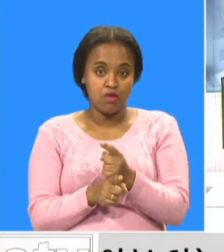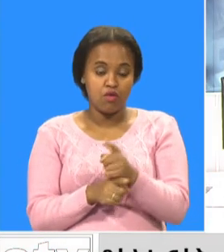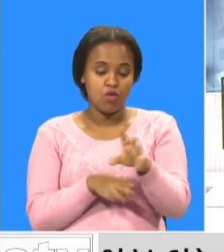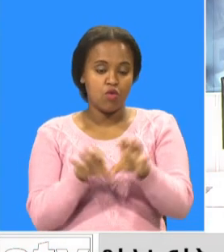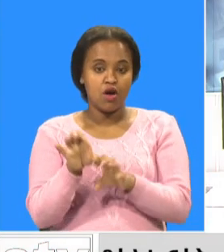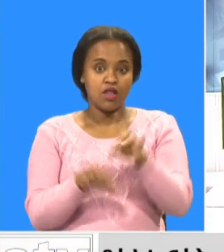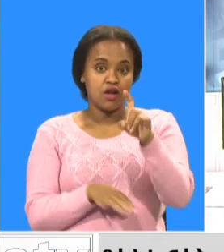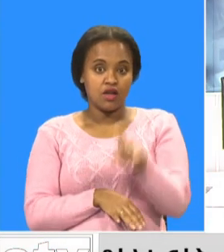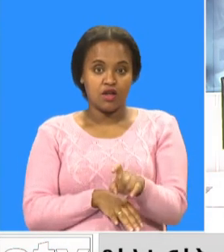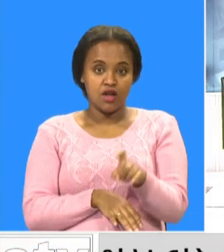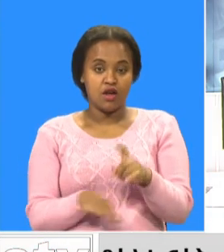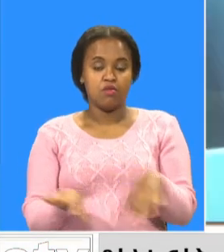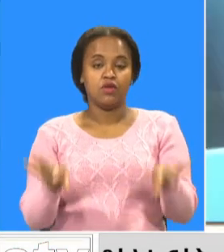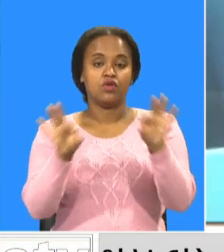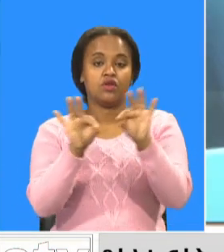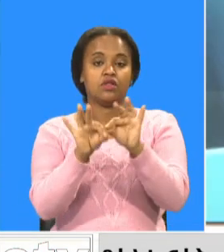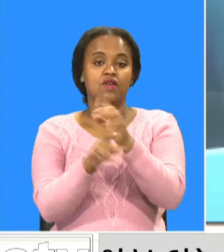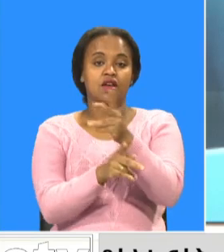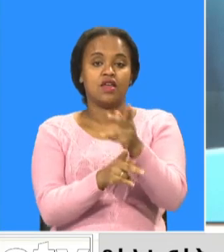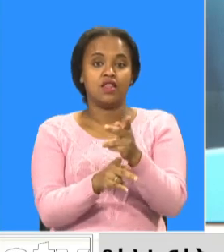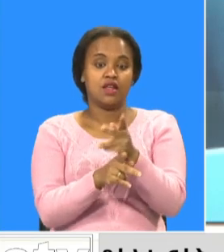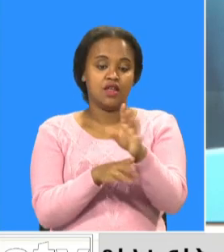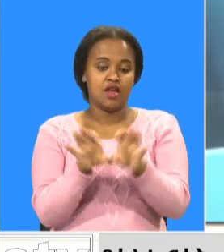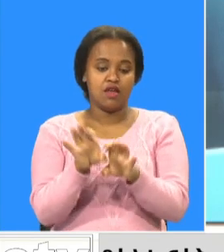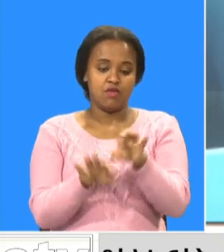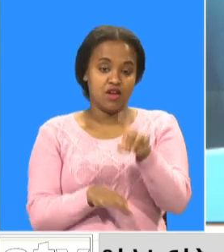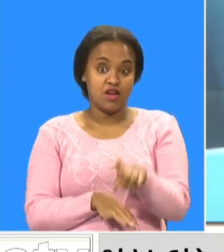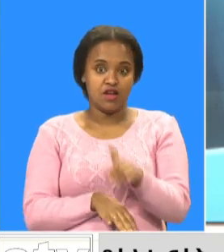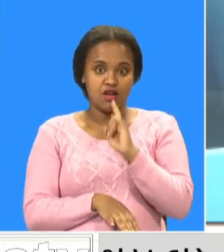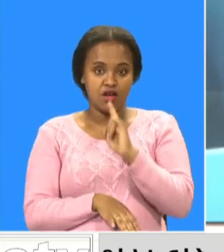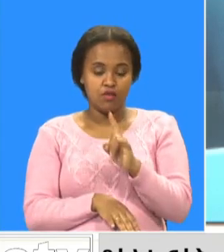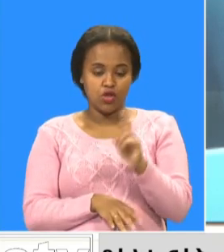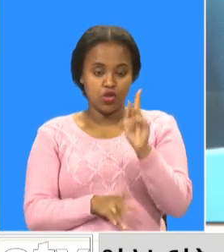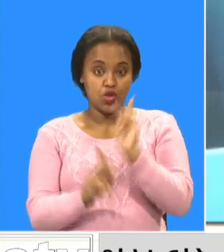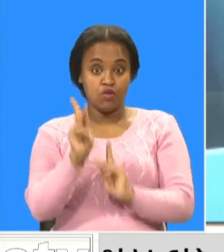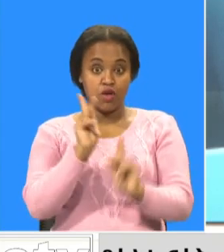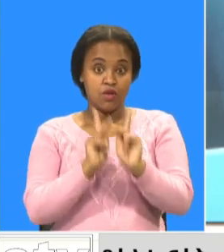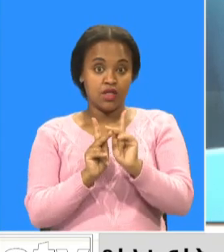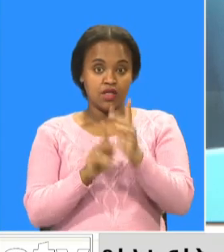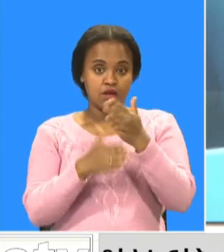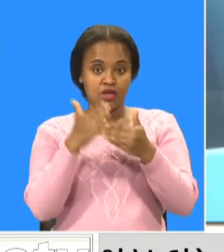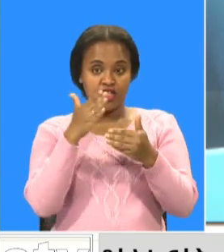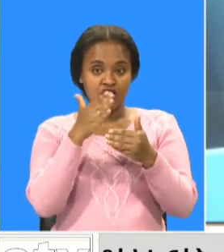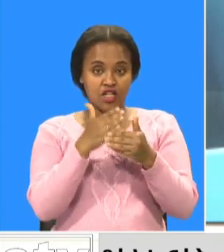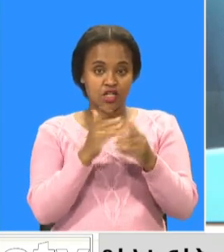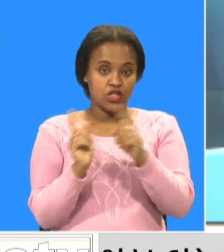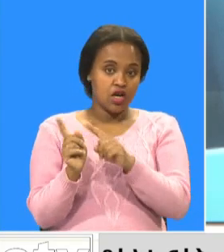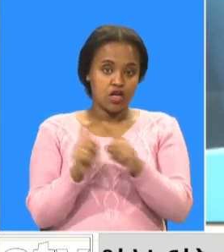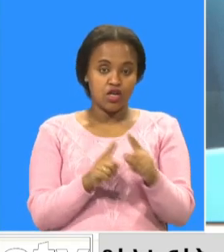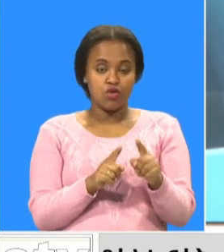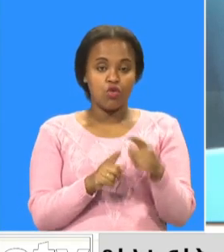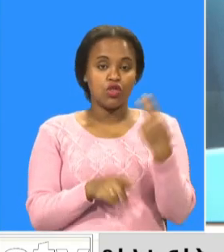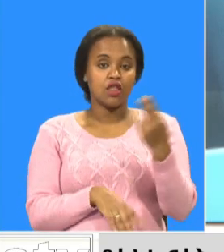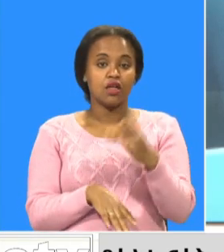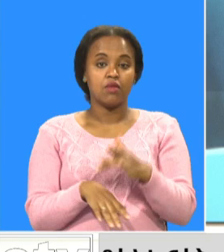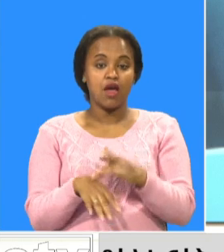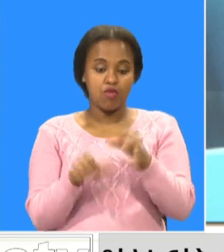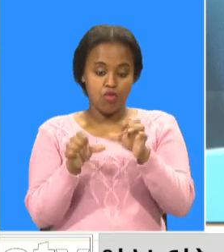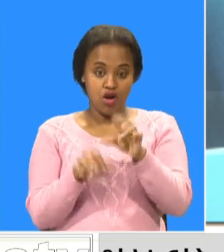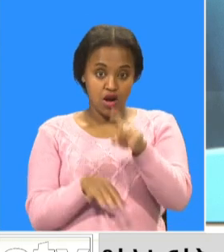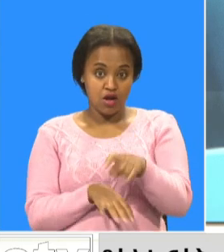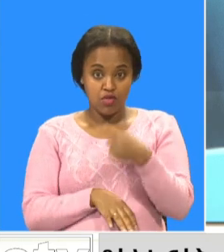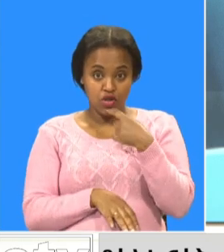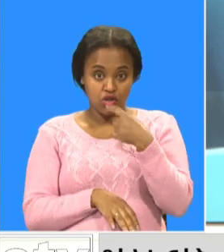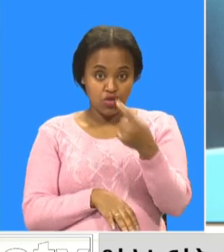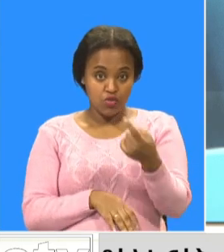ማድረግ እንዳለባቸው፣ አስፈላጊውን ጥንቃቄ ማድረግ እንዳለባቸው ነው። በህብረተሰብ ደረጃ ደግሞ ጥቅም ላይ መዋል አለባቸው የሚለውም የመጣው